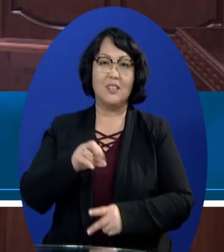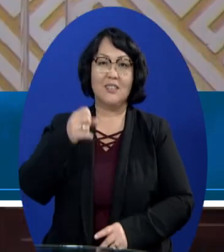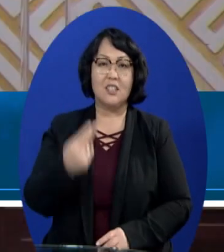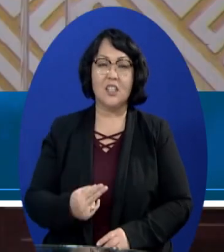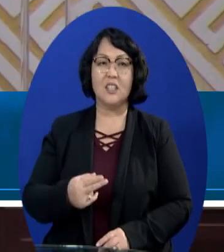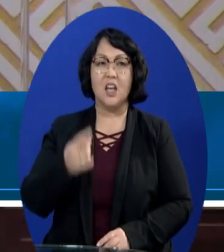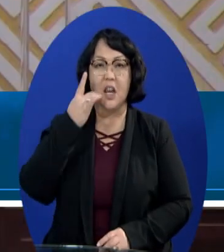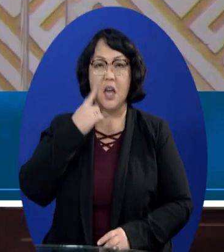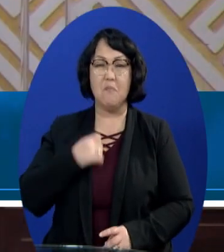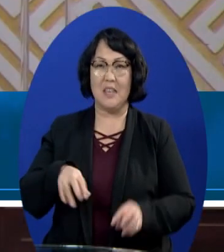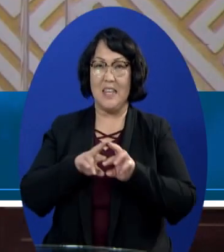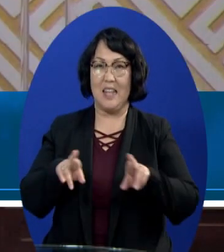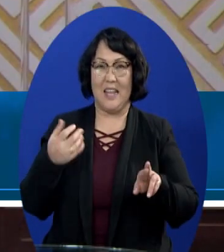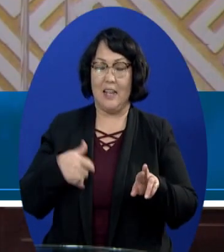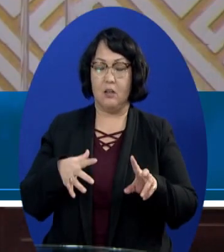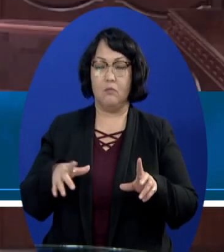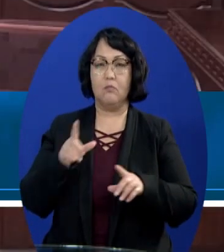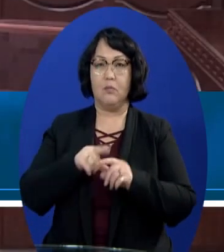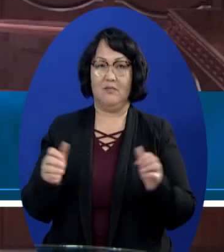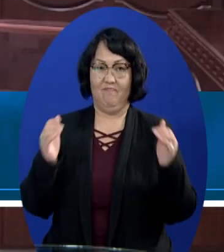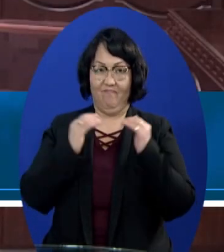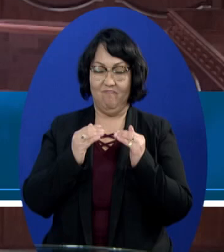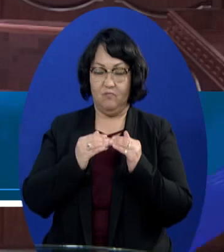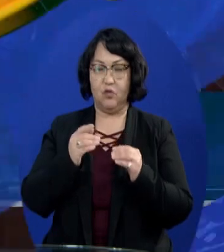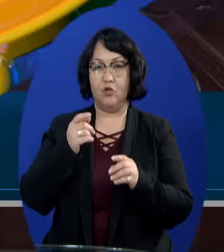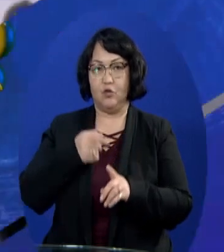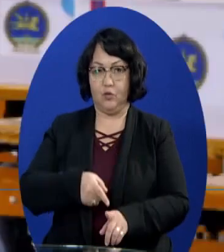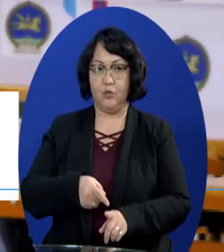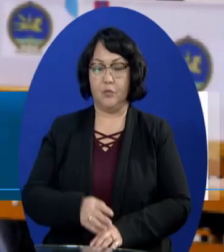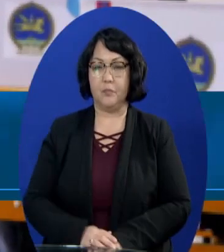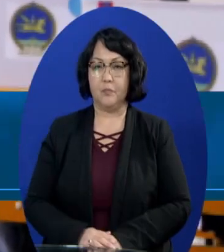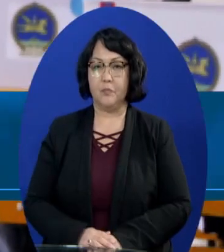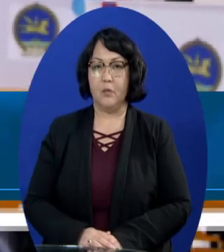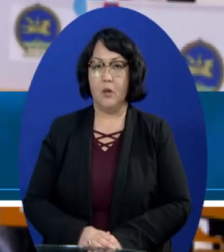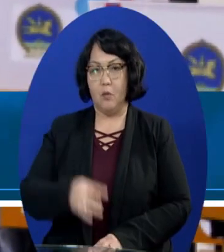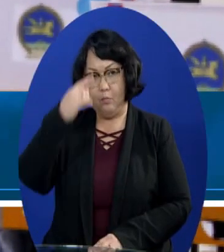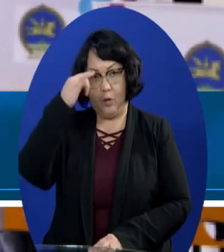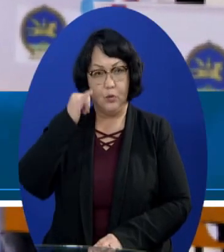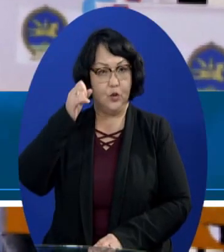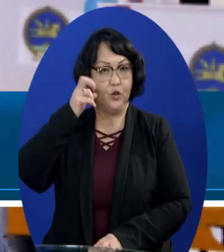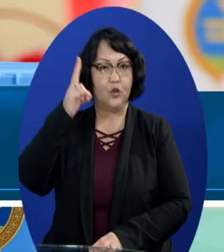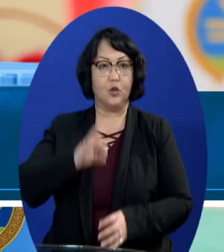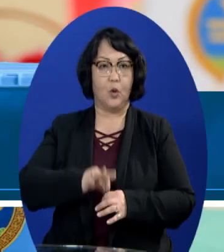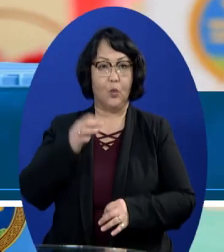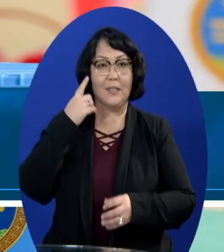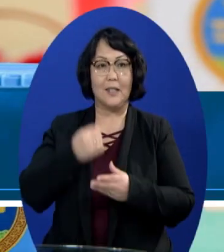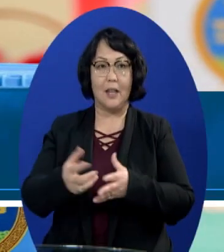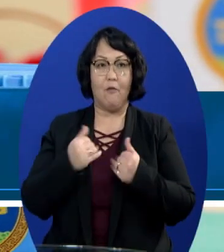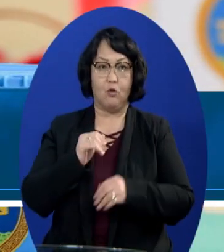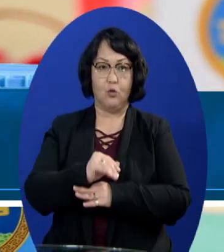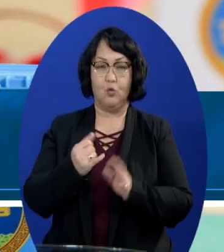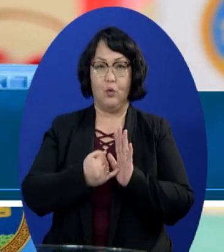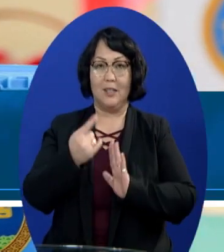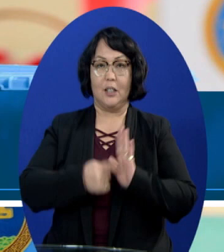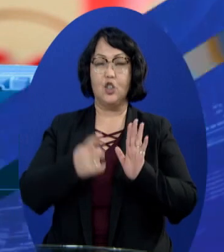ялгуурлахын эсрэг шийдвэр гаргалаа. Улсын хурлын баталсан хууль цэцэд ийхүү бүдэрчээ. Монгол улсын иргэлэгчийн сонгуулийн санал авах өдрийг 6-р